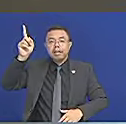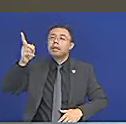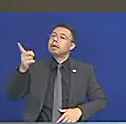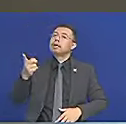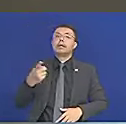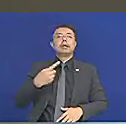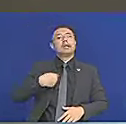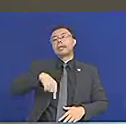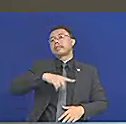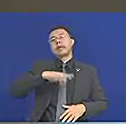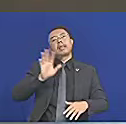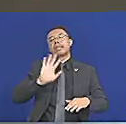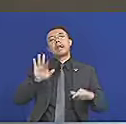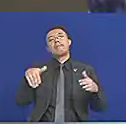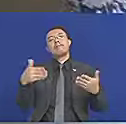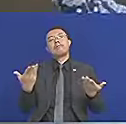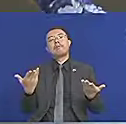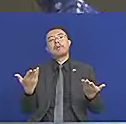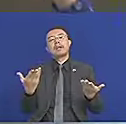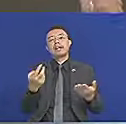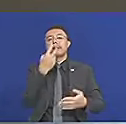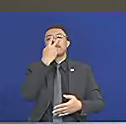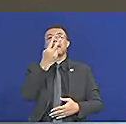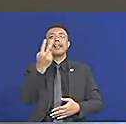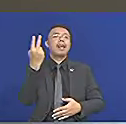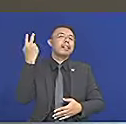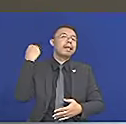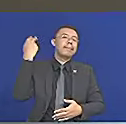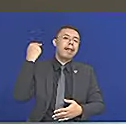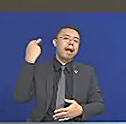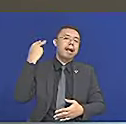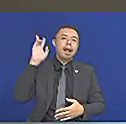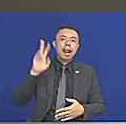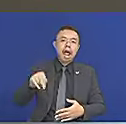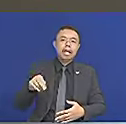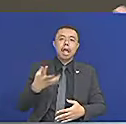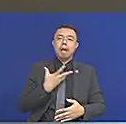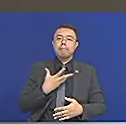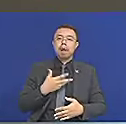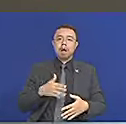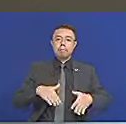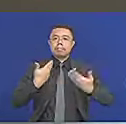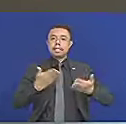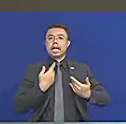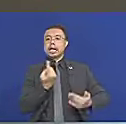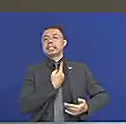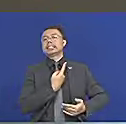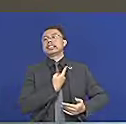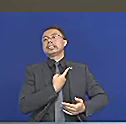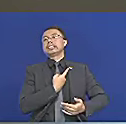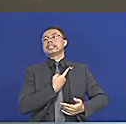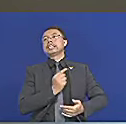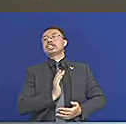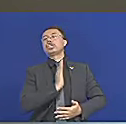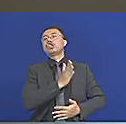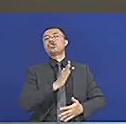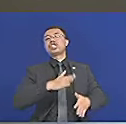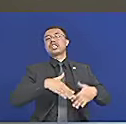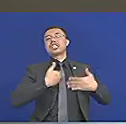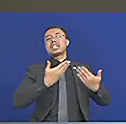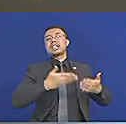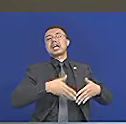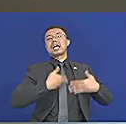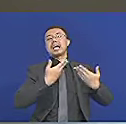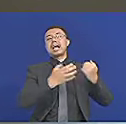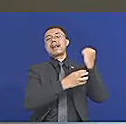Kita tidak mungkin menoleh lagi ke belakang lalu mau menyenangkan diri dengan